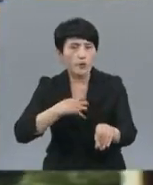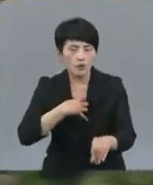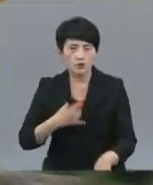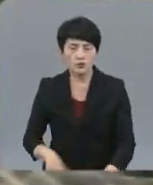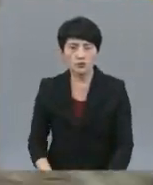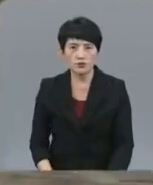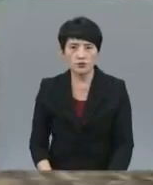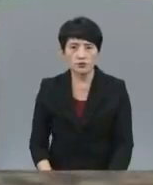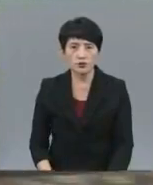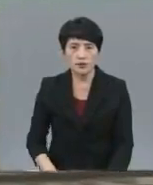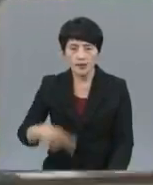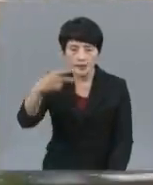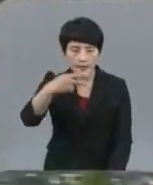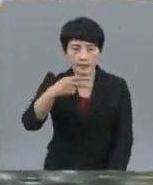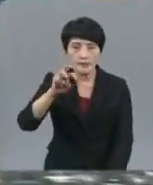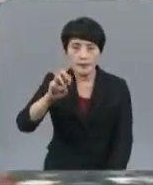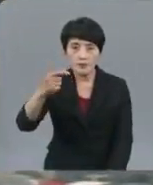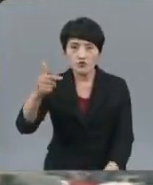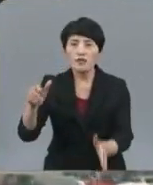Hàn Quốc đang đạt